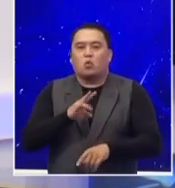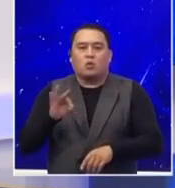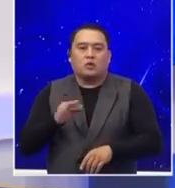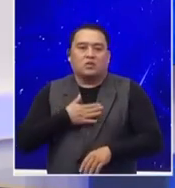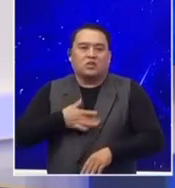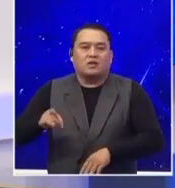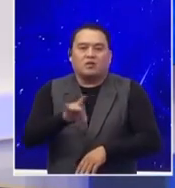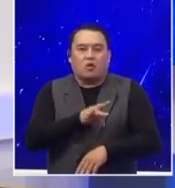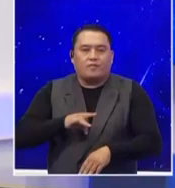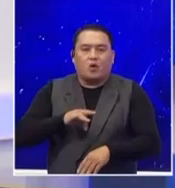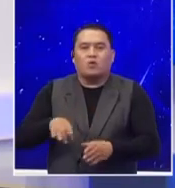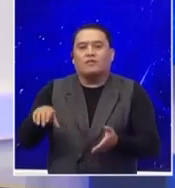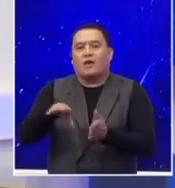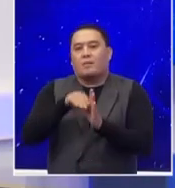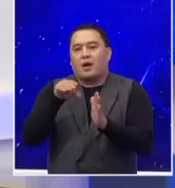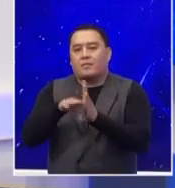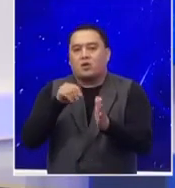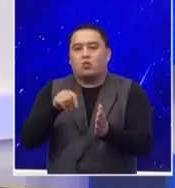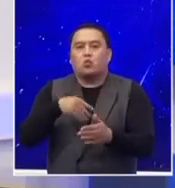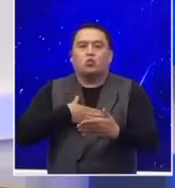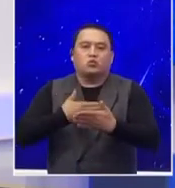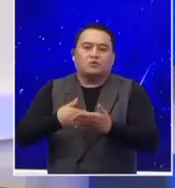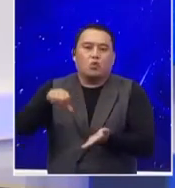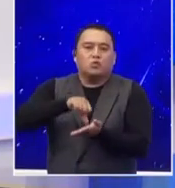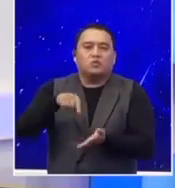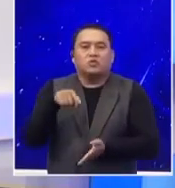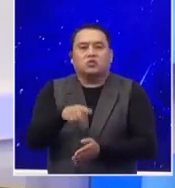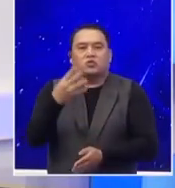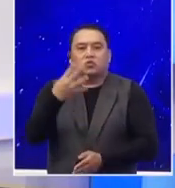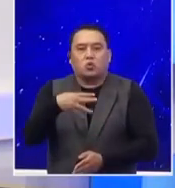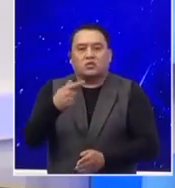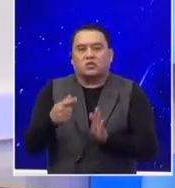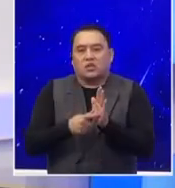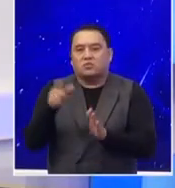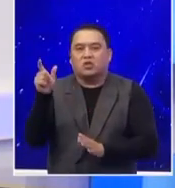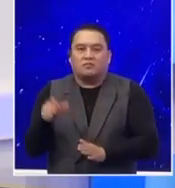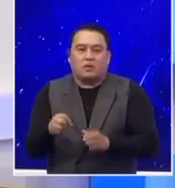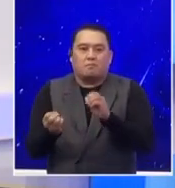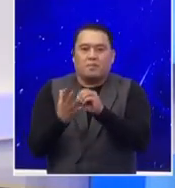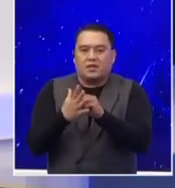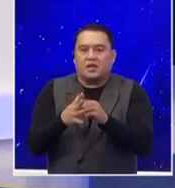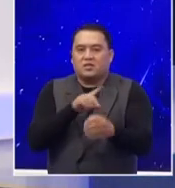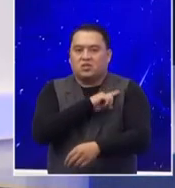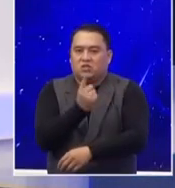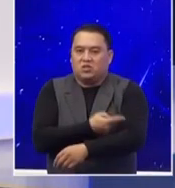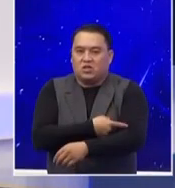нашего региона во внутрипартийных выборах приняли участие 1047 человек. С 15